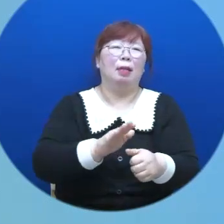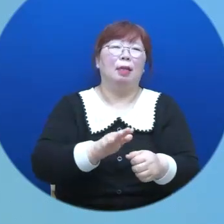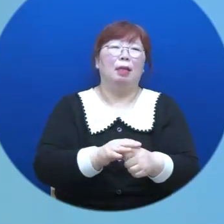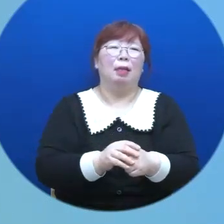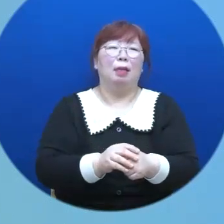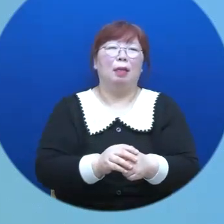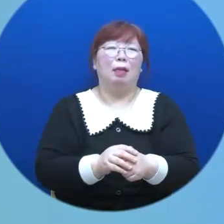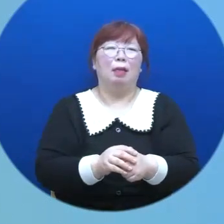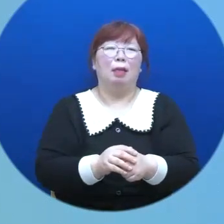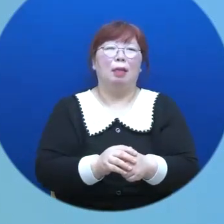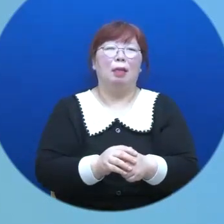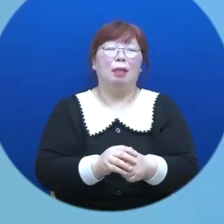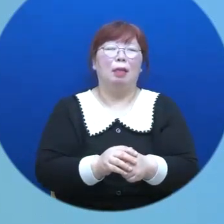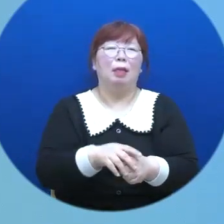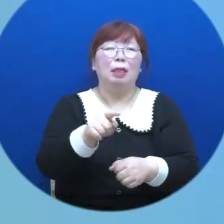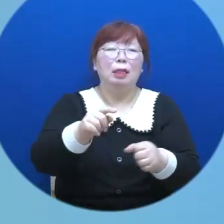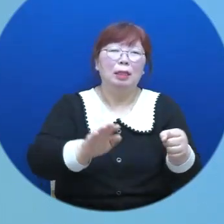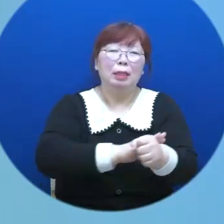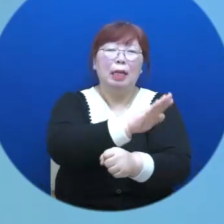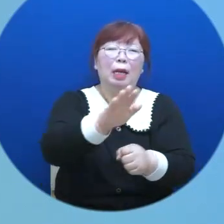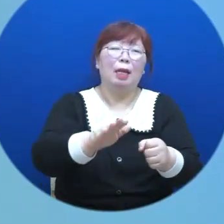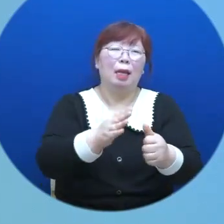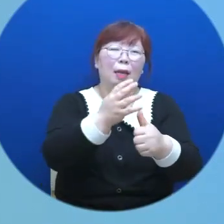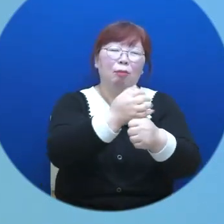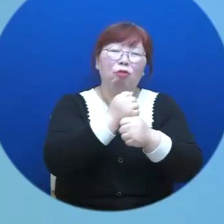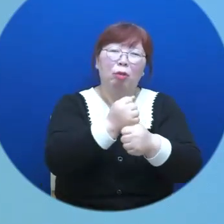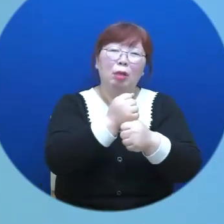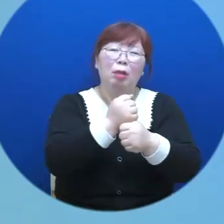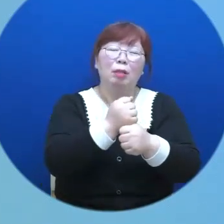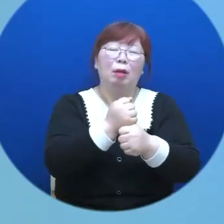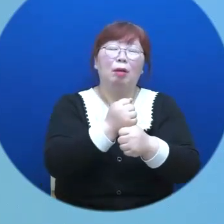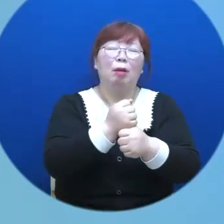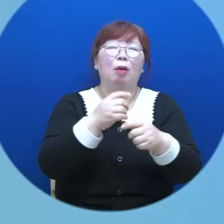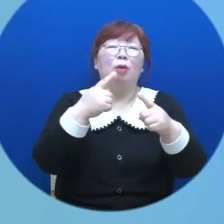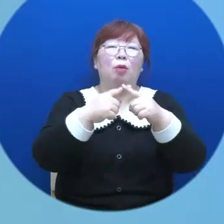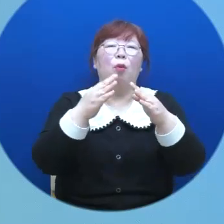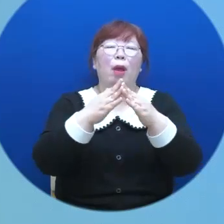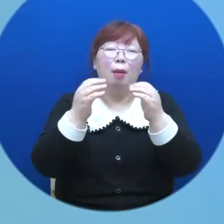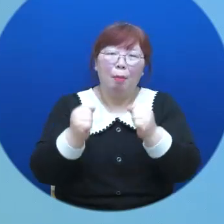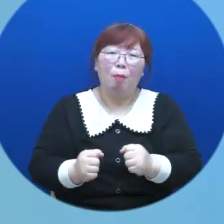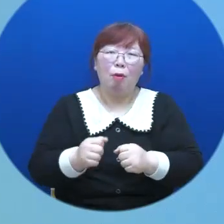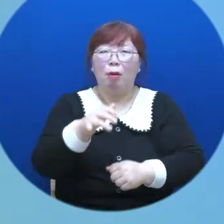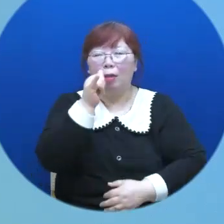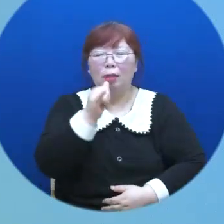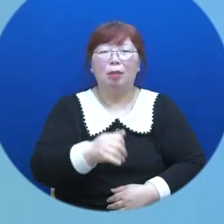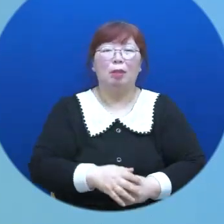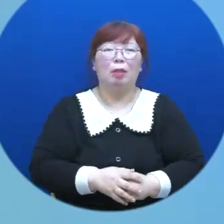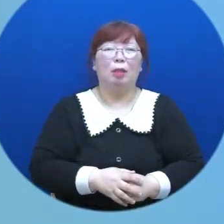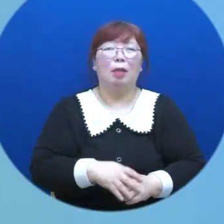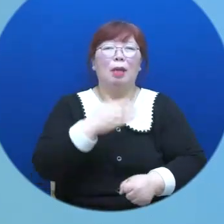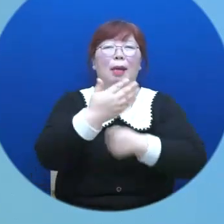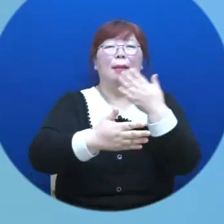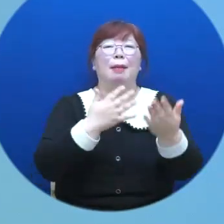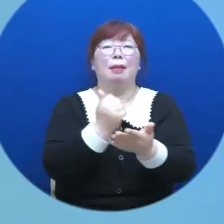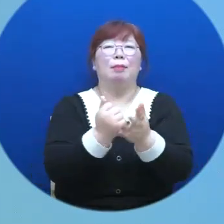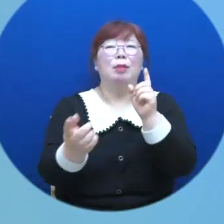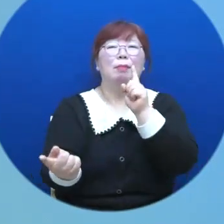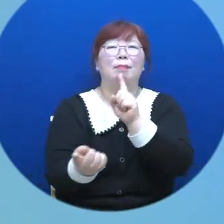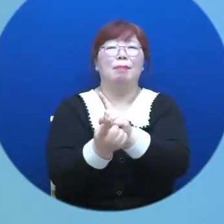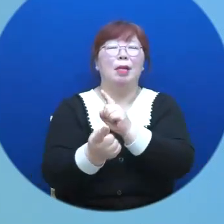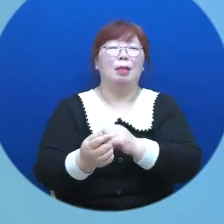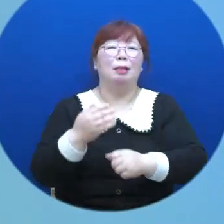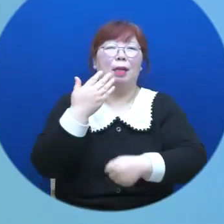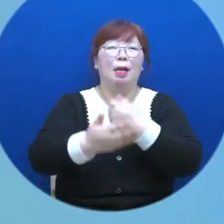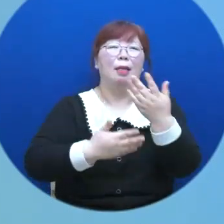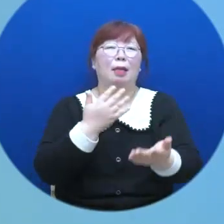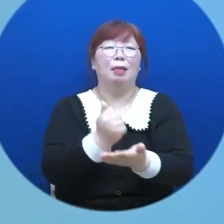그래서 그 사랑에 붙들려 있다가 보니까 하나님을 만난 거예요.